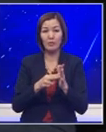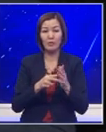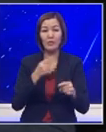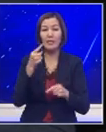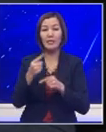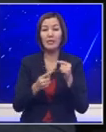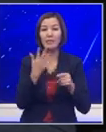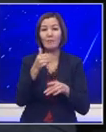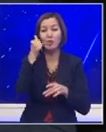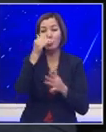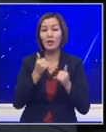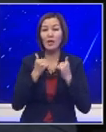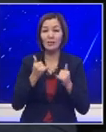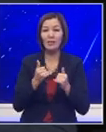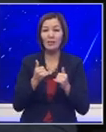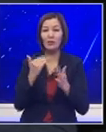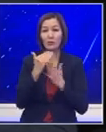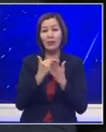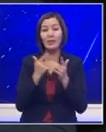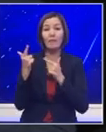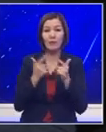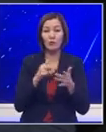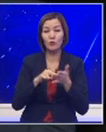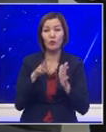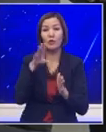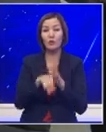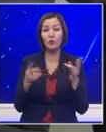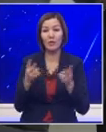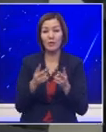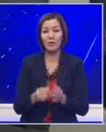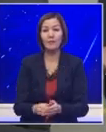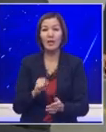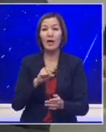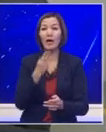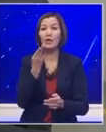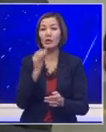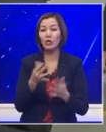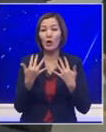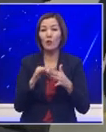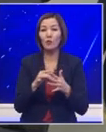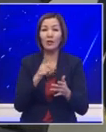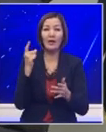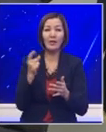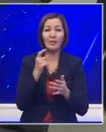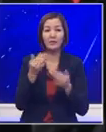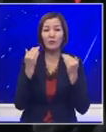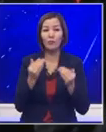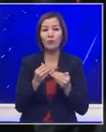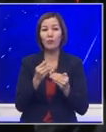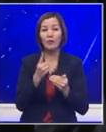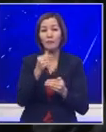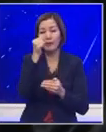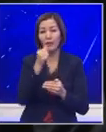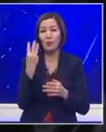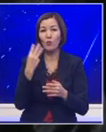арналған жоспарымыз қазір әзірленіп жатыр. Сол жоспарға кіру керексіздер. Ал Ақши ауылындағы Дәулетбекет қожалығы бүгінде айына 30